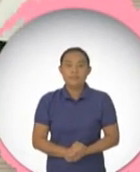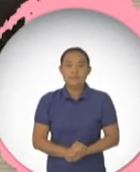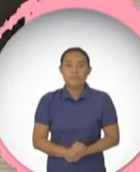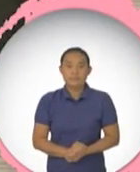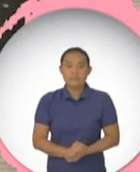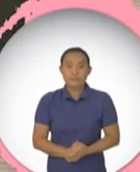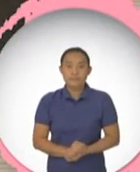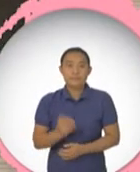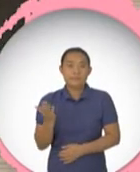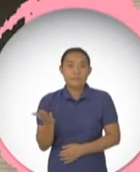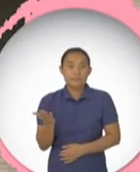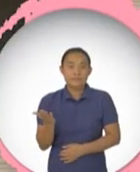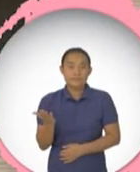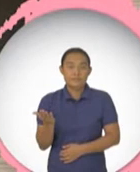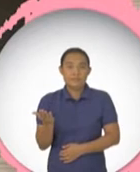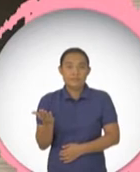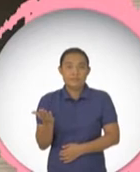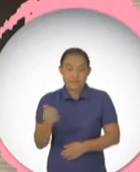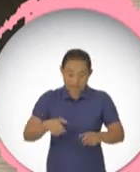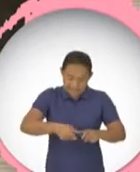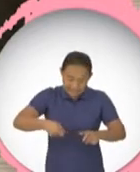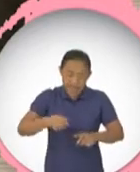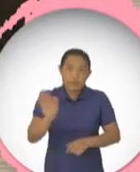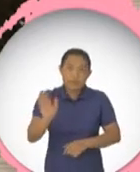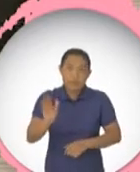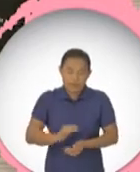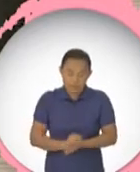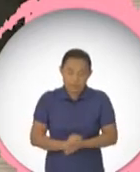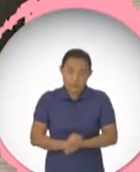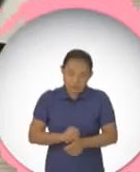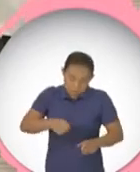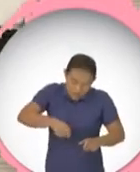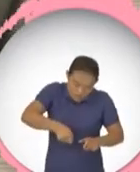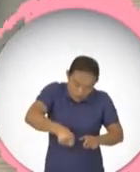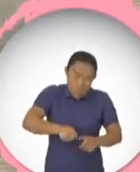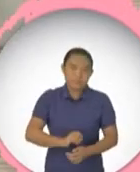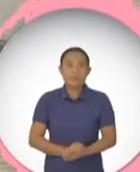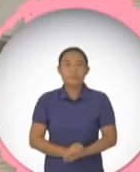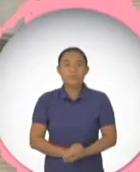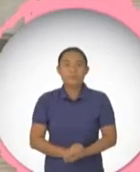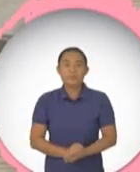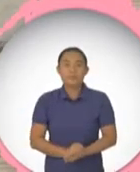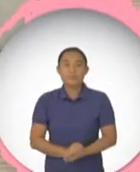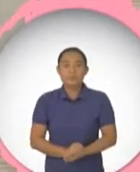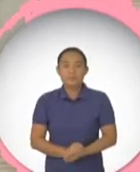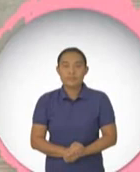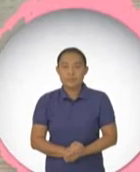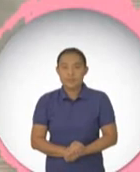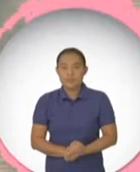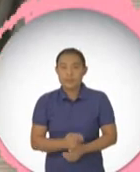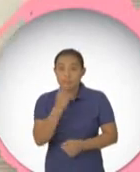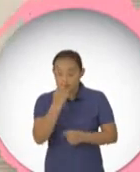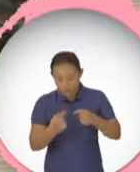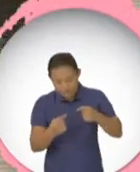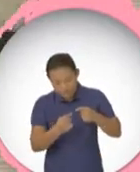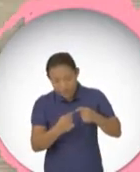ม่หมดอย่างเงี้ยเราต้องใช้ลูกกลิ้งนะคะอย่าพยายามไปฝืนดึงมันทีนี้นอกจากรูปร่างนี้แล้วบางคนเขากลัวว่าชั้นที่มันฟูขึ้นมามัน